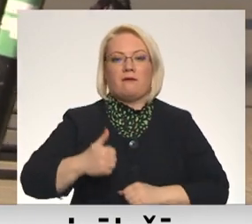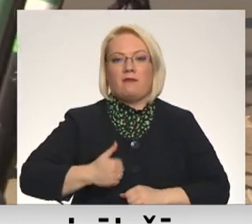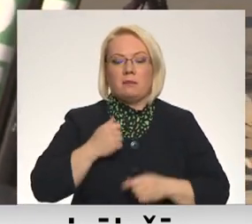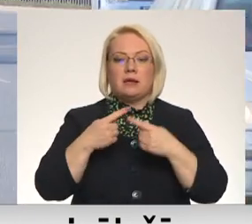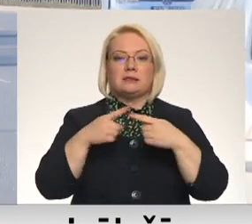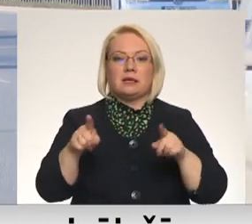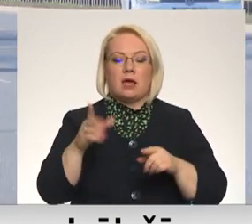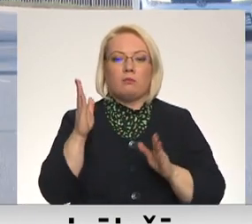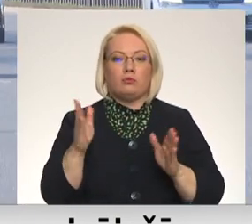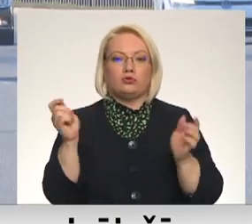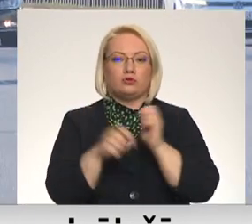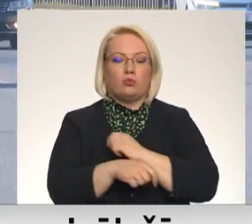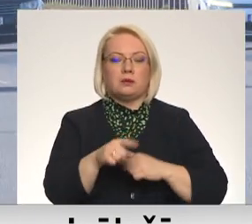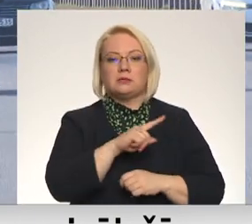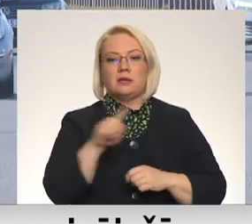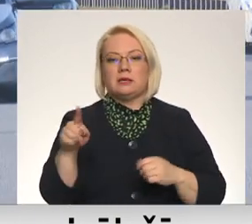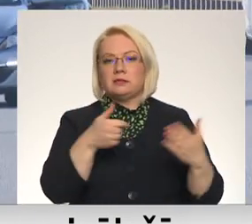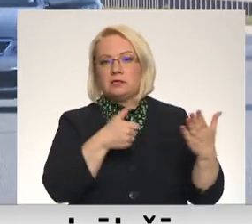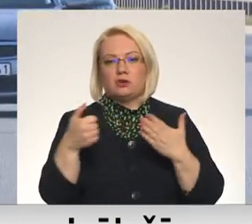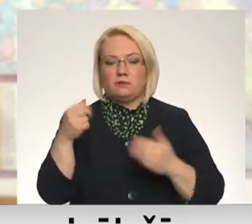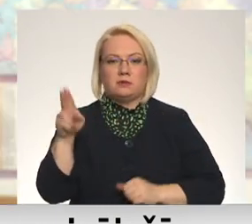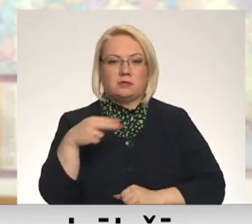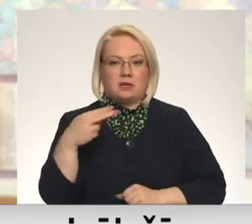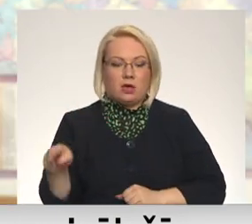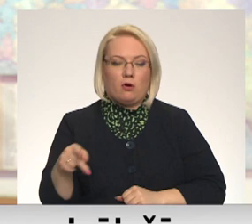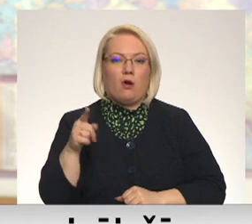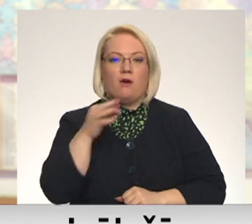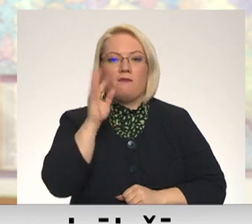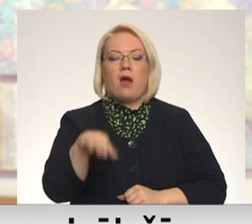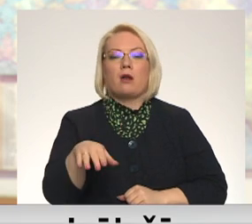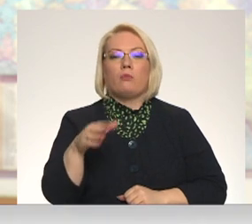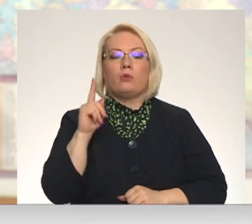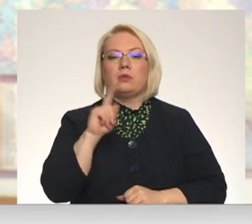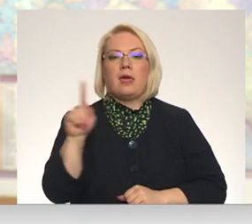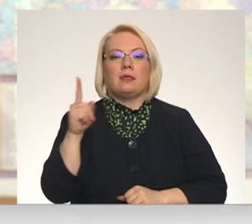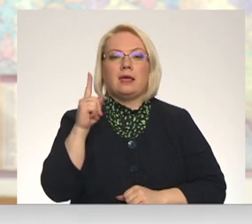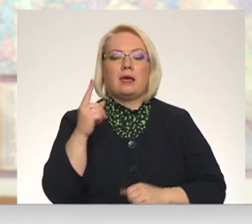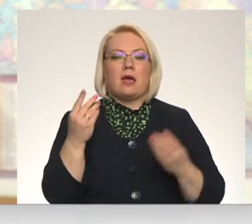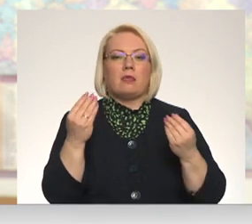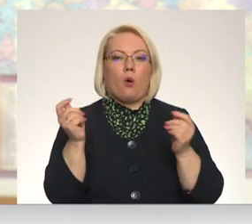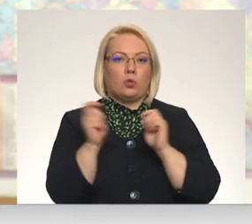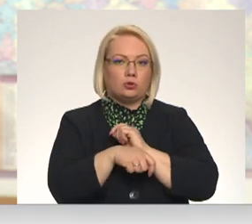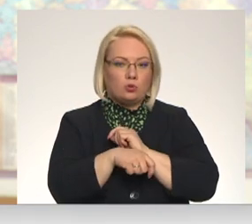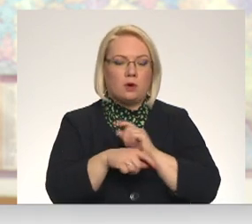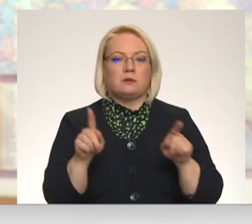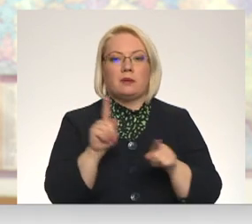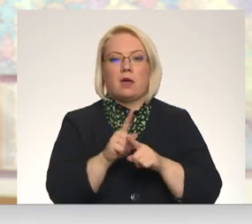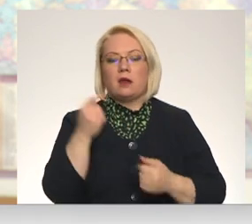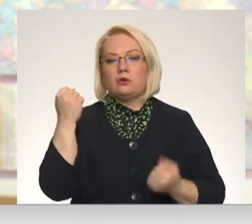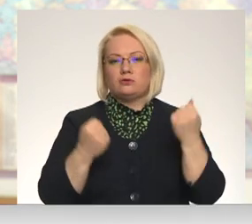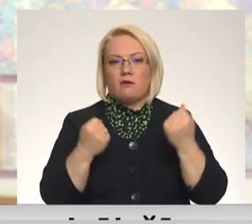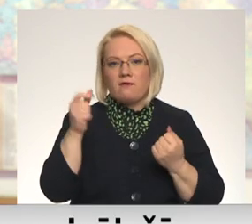Citādi iespējams saņemt sodu līdz 600 eiro. Viņiem var piemērot ne tikai naudas sodu, bet var arī, teiksim,